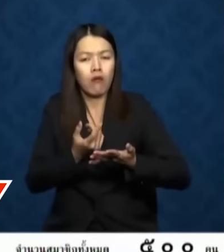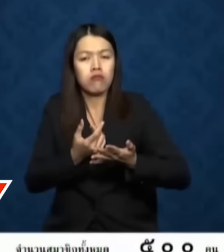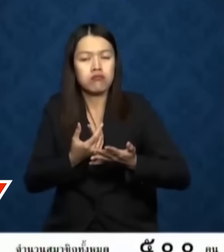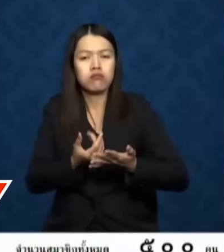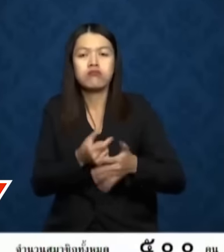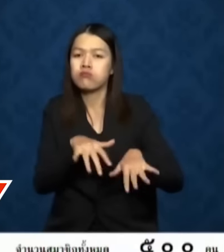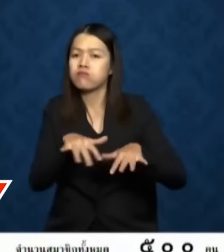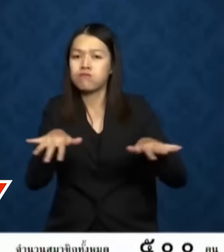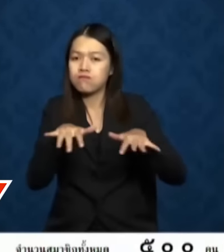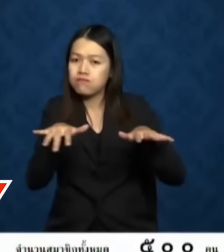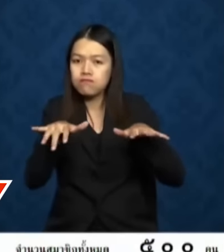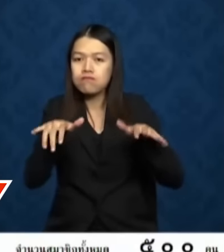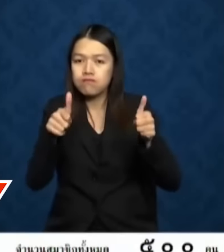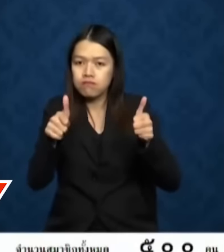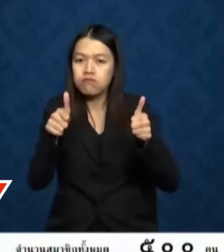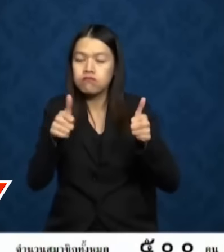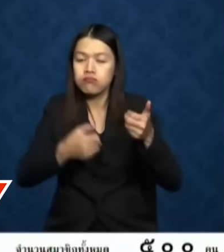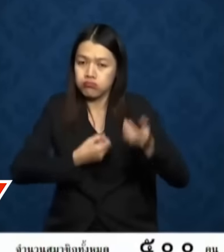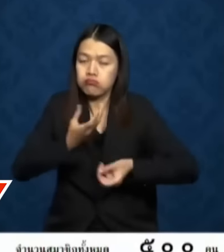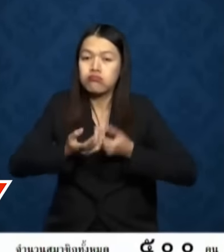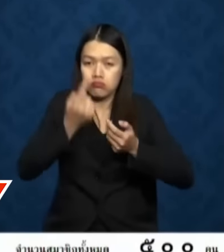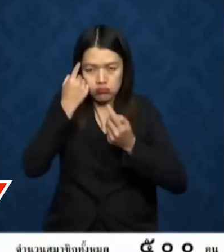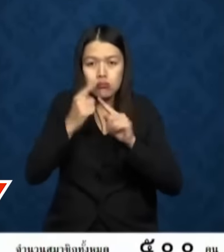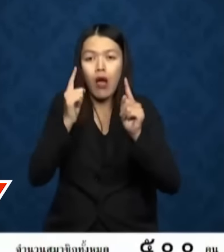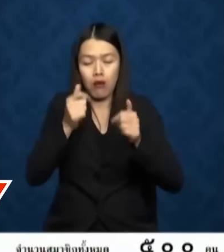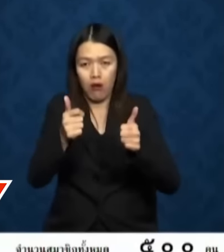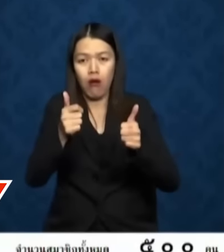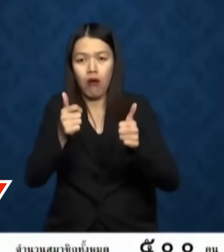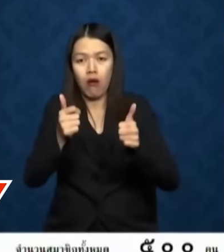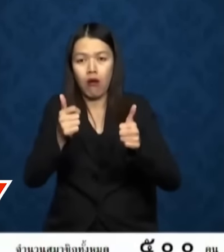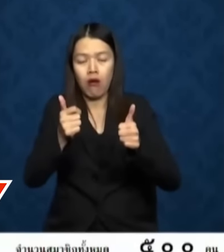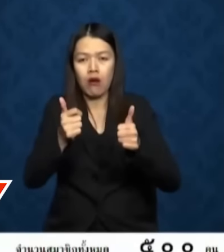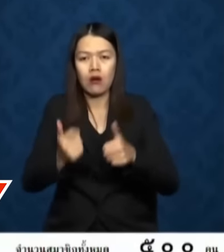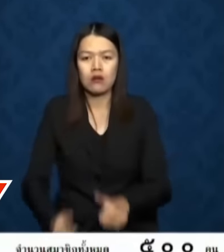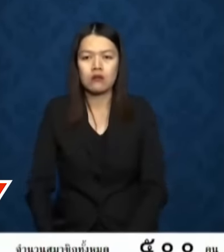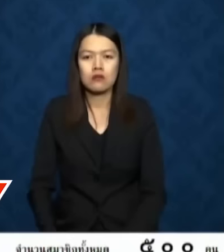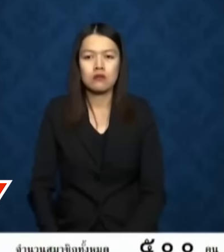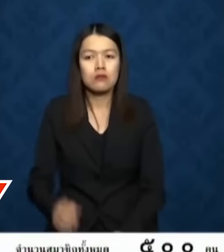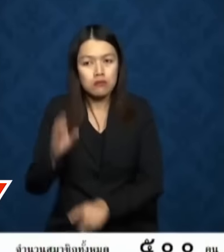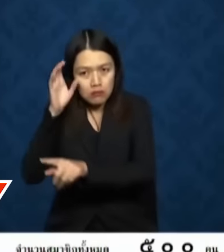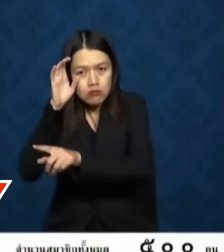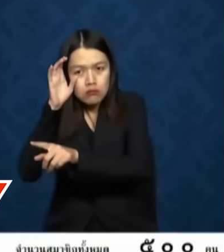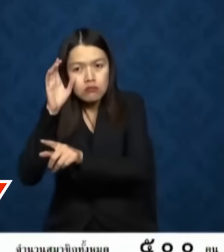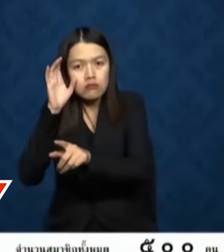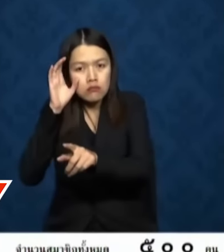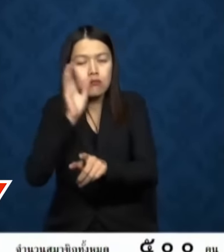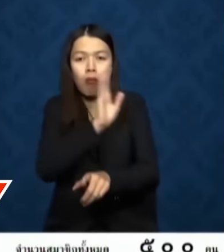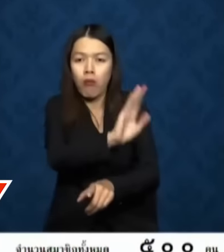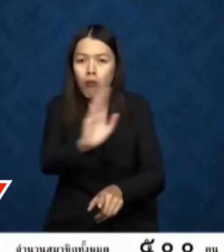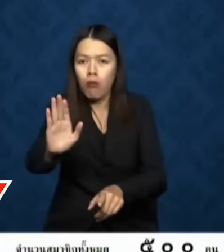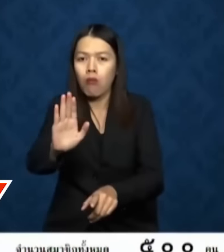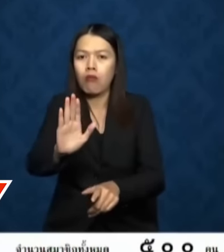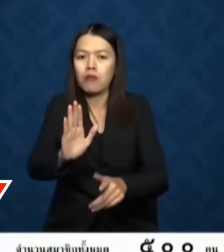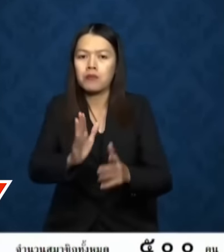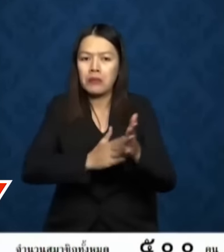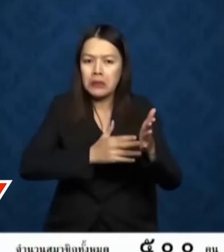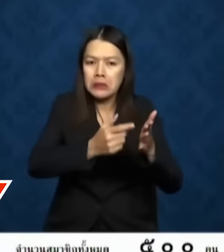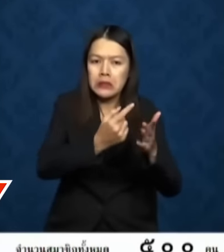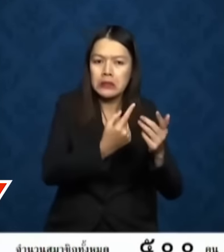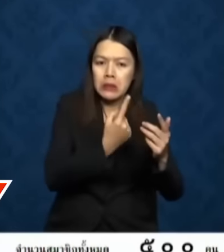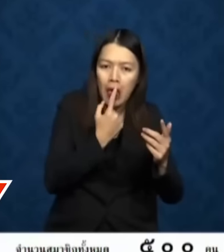นเรื่องปกติครับเราสามารถเห็นต่างกันได้เราสามารถเชื่อ ในอุดมการณ์ของสีเสื้อที่ต่